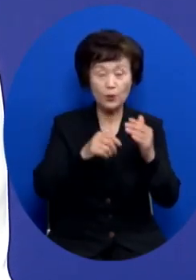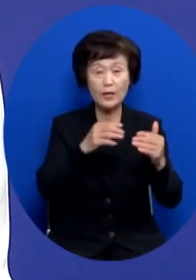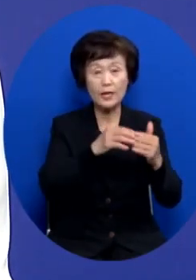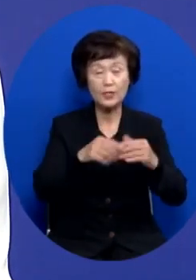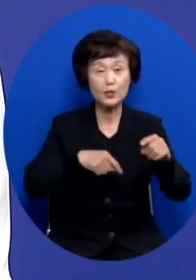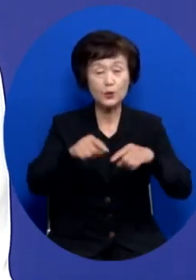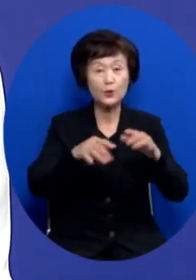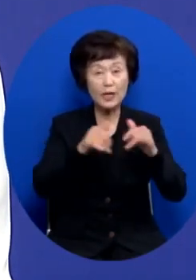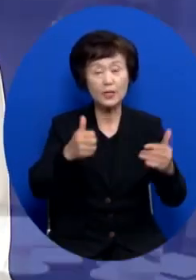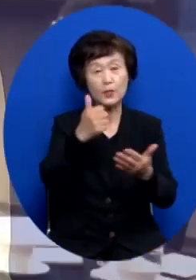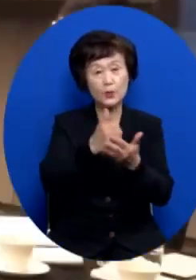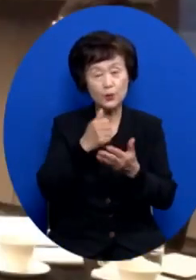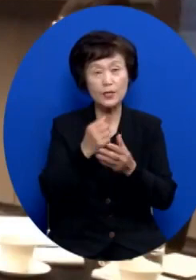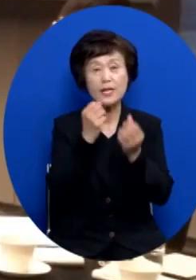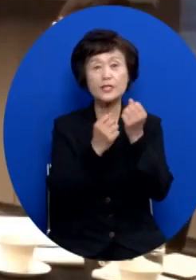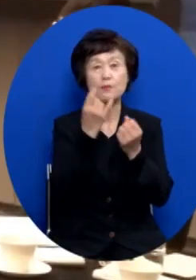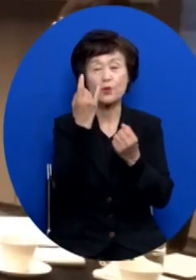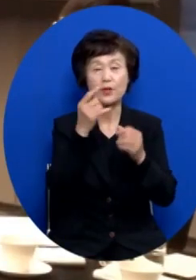설명회를 진행했습니다.